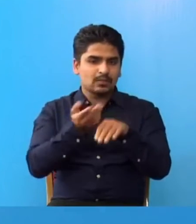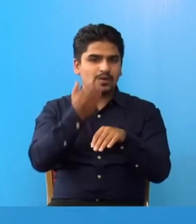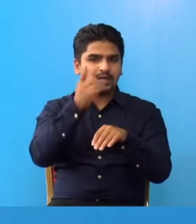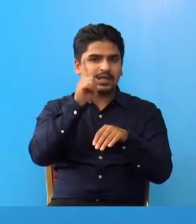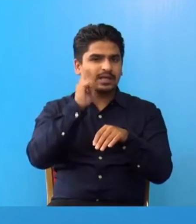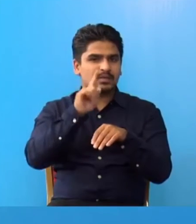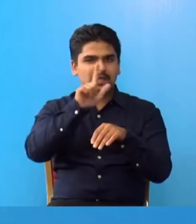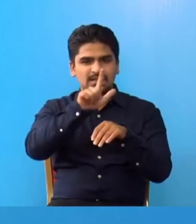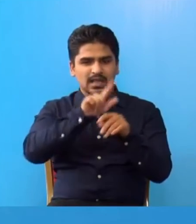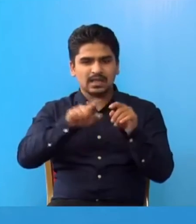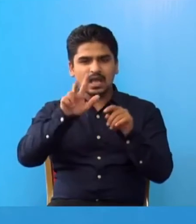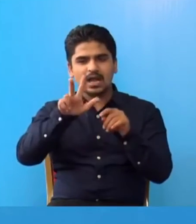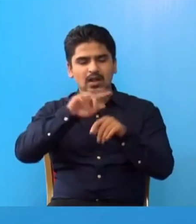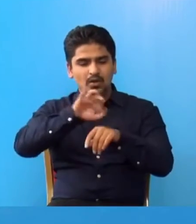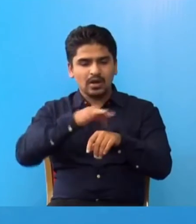दिननमा साध